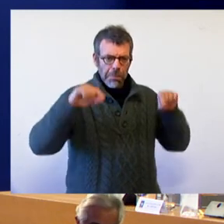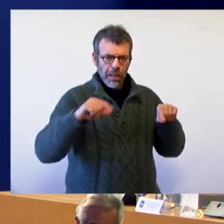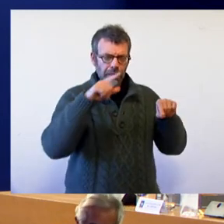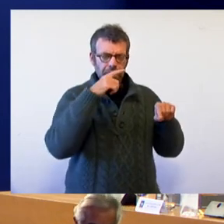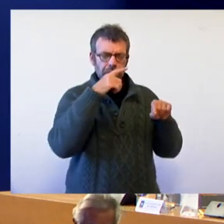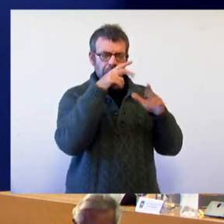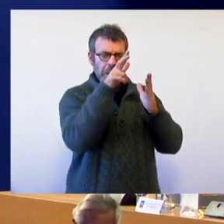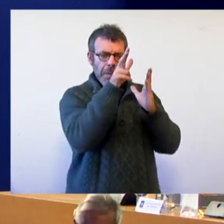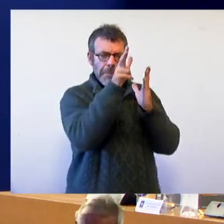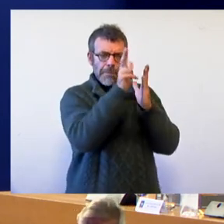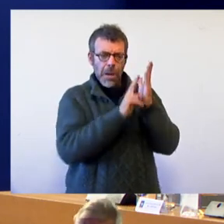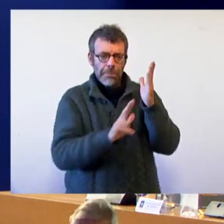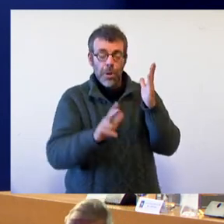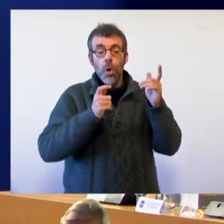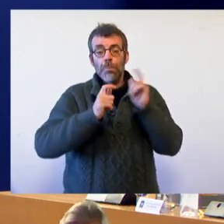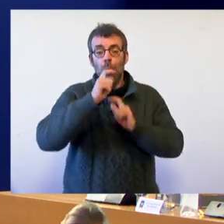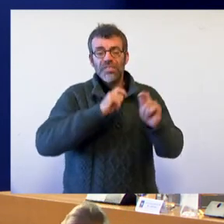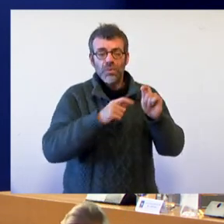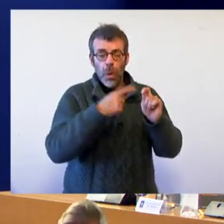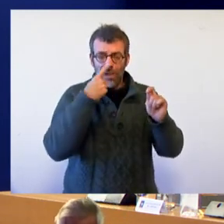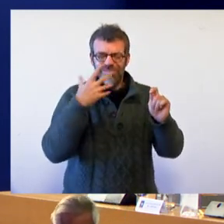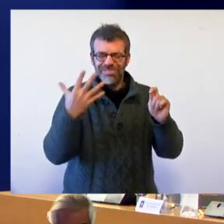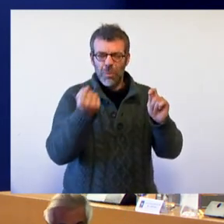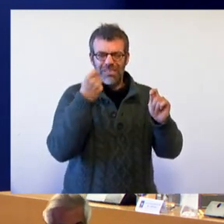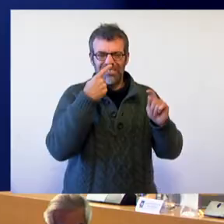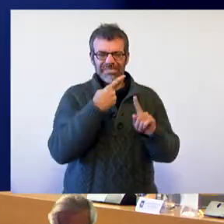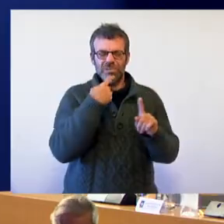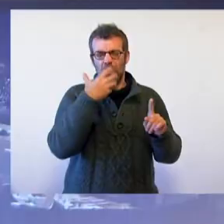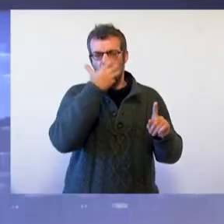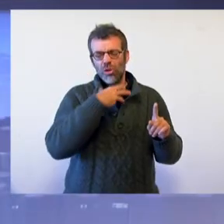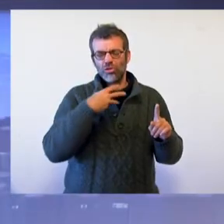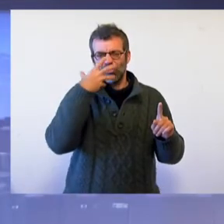qui était une plaque provisoire, et je trouve que c'est assez moche. Je vous remercie.